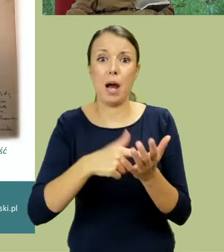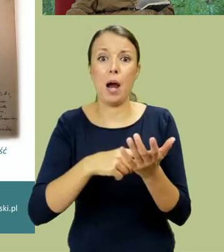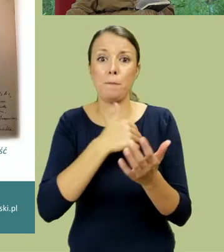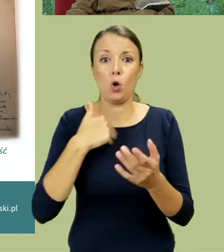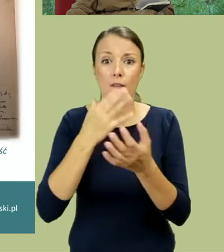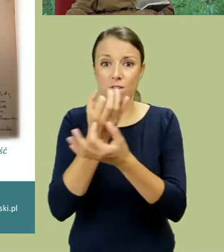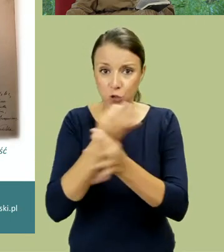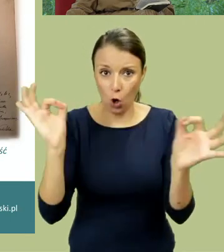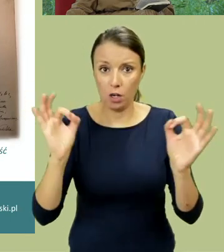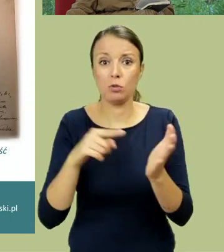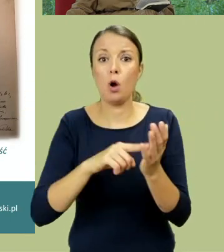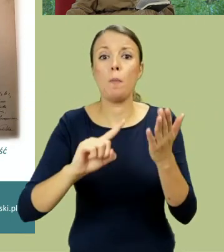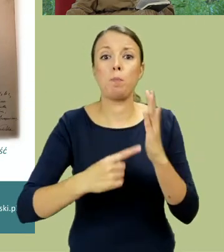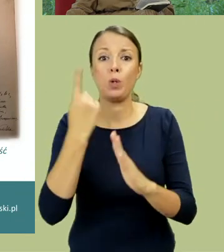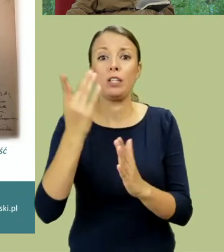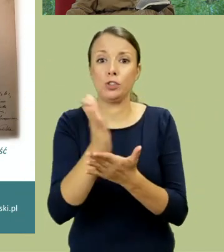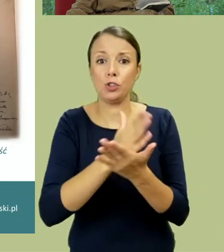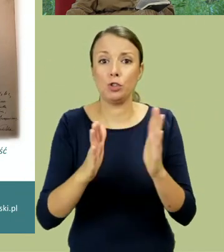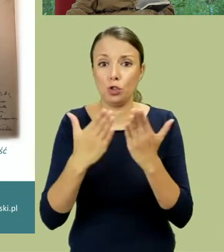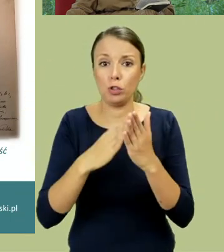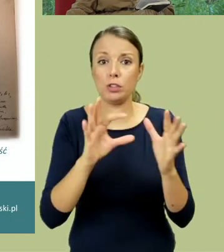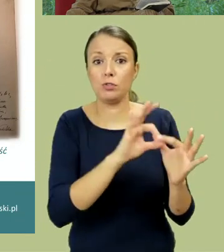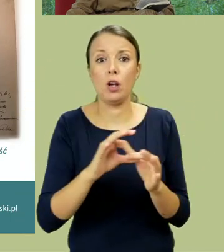pierwsza część książki dotycząca lat